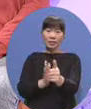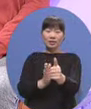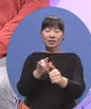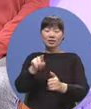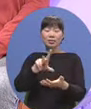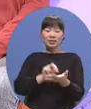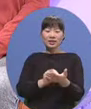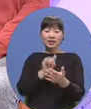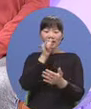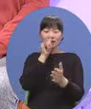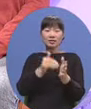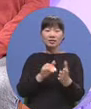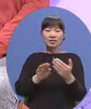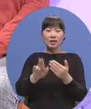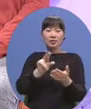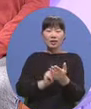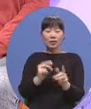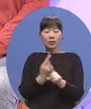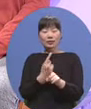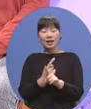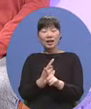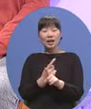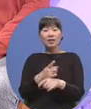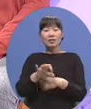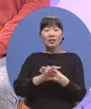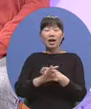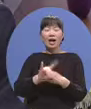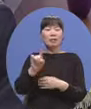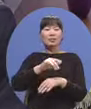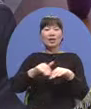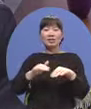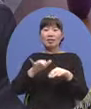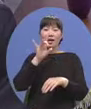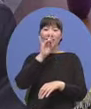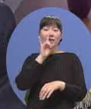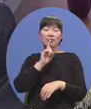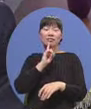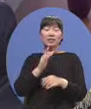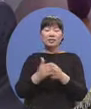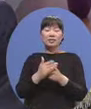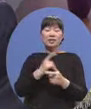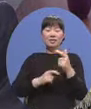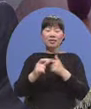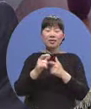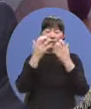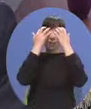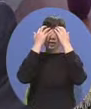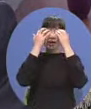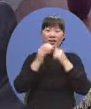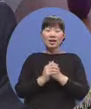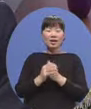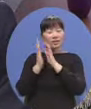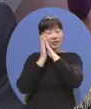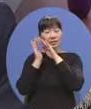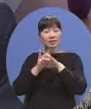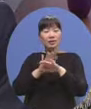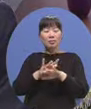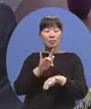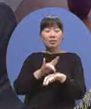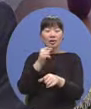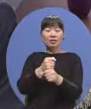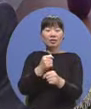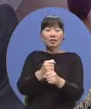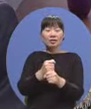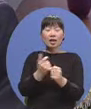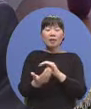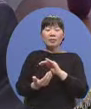이게 문제가 생기고 난 다음에 문제를 고치겠다 나서면 아무 해결이 안 됩니다. 더 네. 고생만 합니다. 그래서 네. 애들은 수면 습관, 밥 먹이기, 버릇들이기 이런 것들은